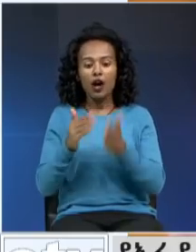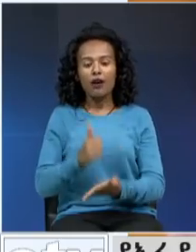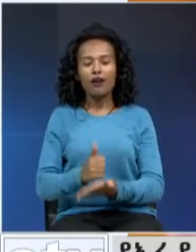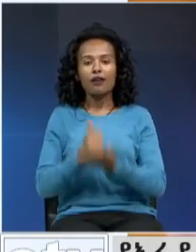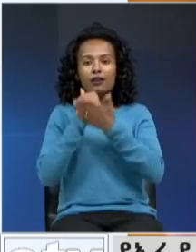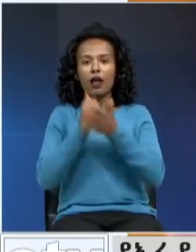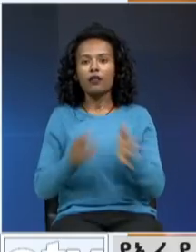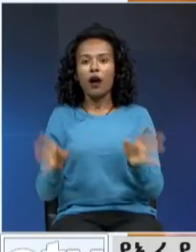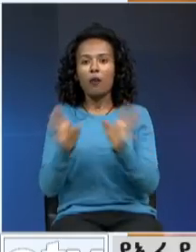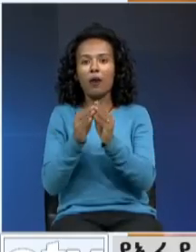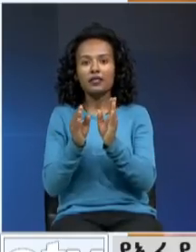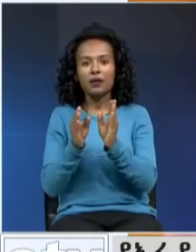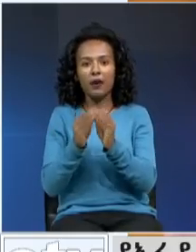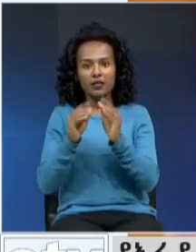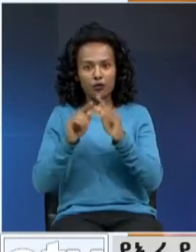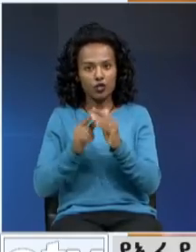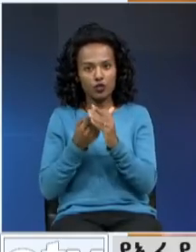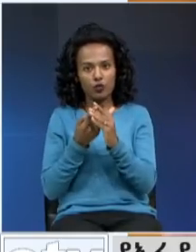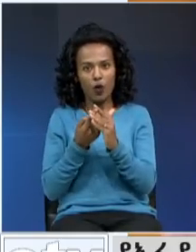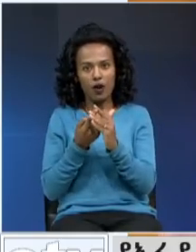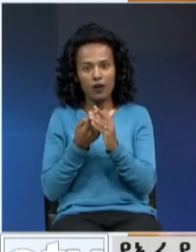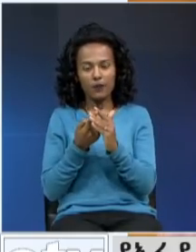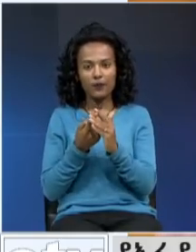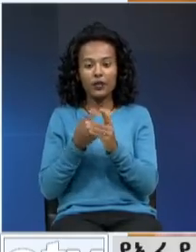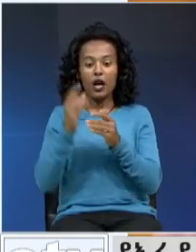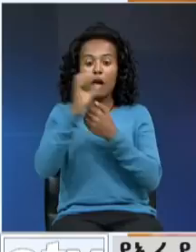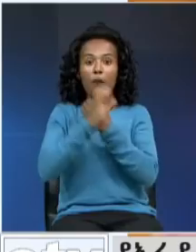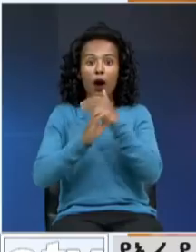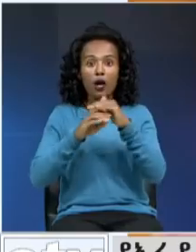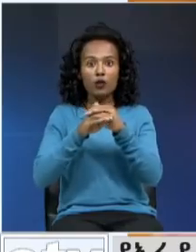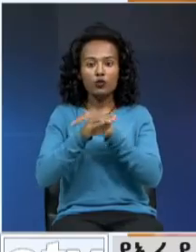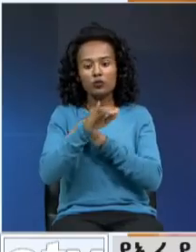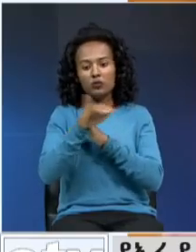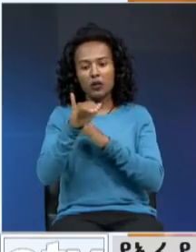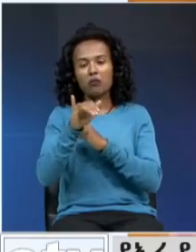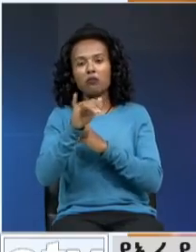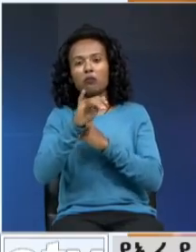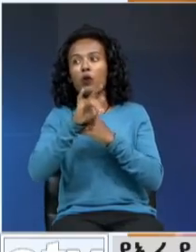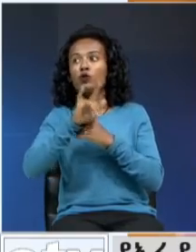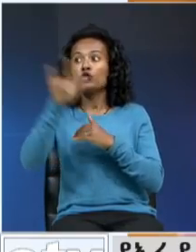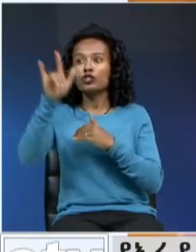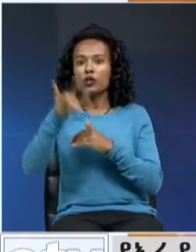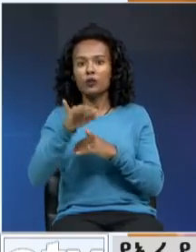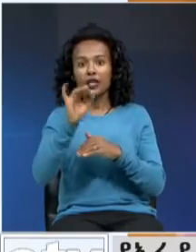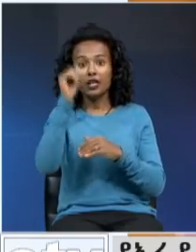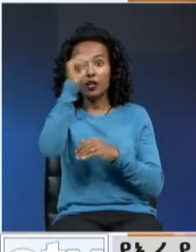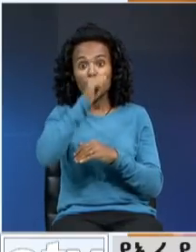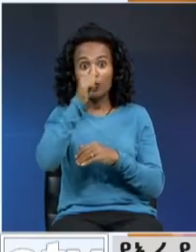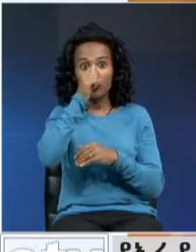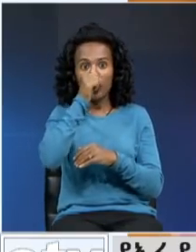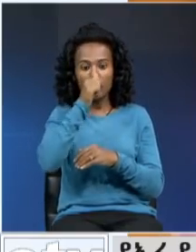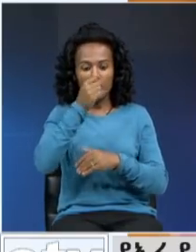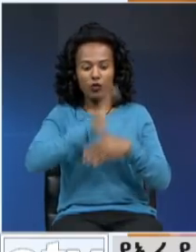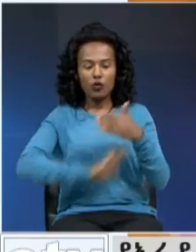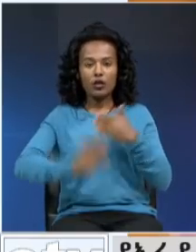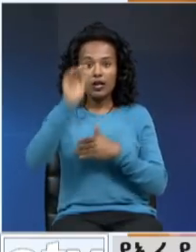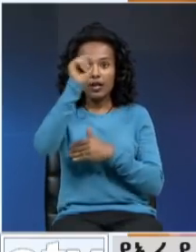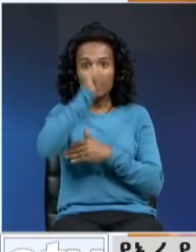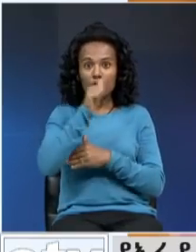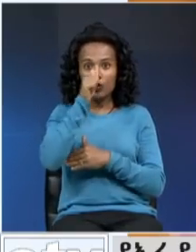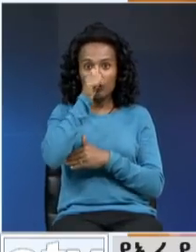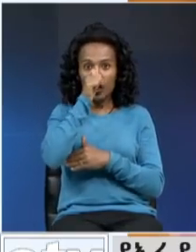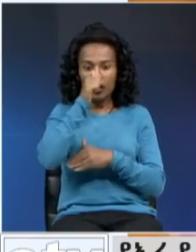እርዳታ ማሰባሰብ ተጀምሯል። በሀገር ውስጥም ይሁን በውጭ የምንገኝ ኢትዮጵያውያንና ትውልድ